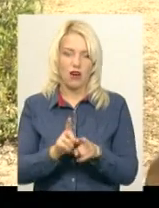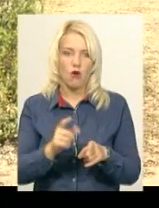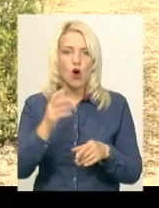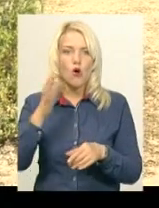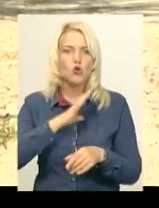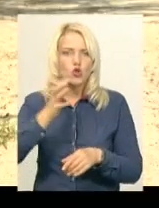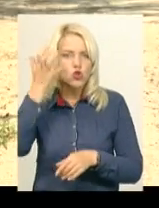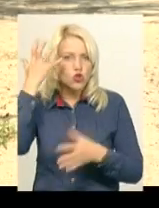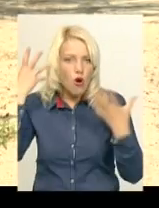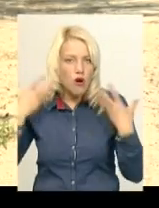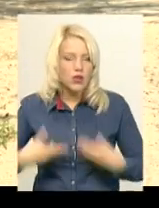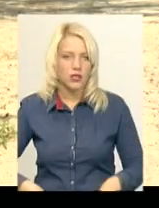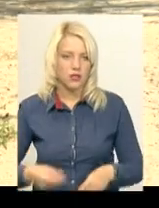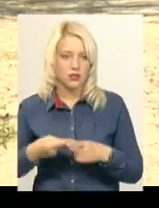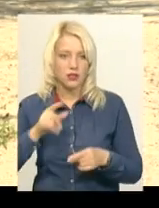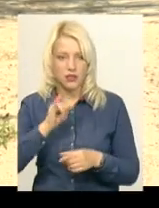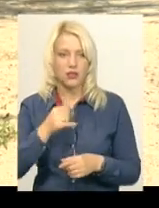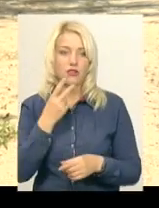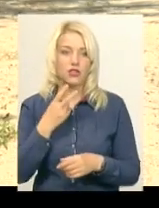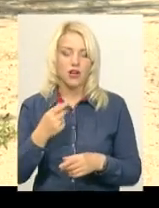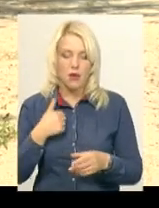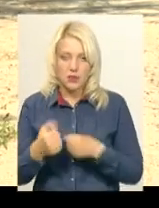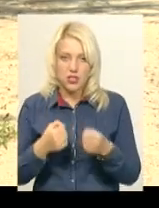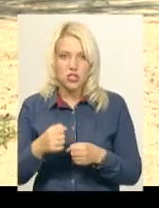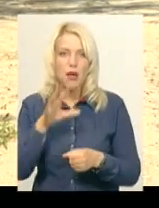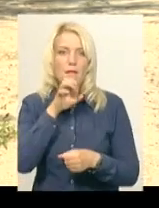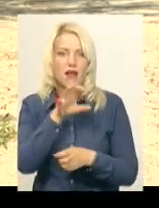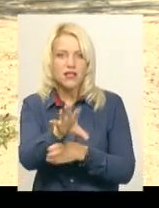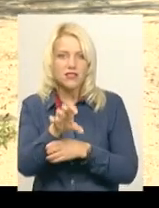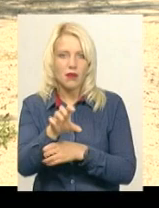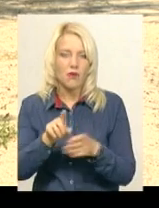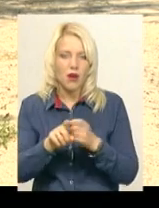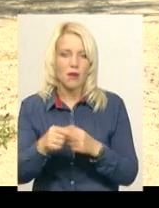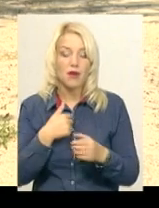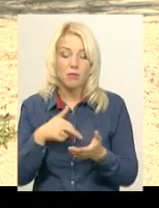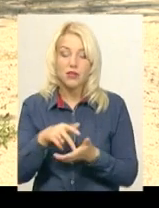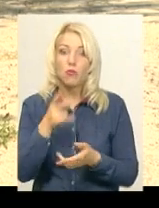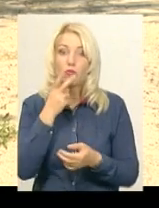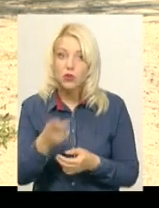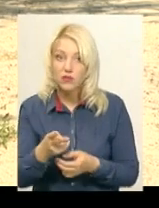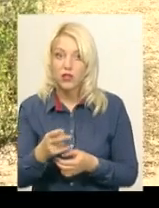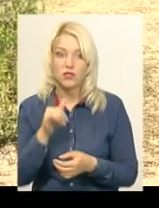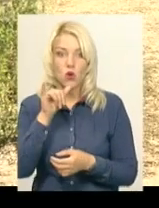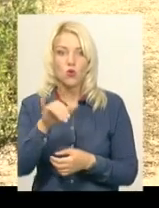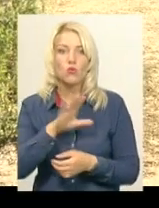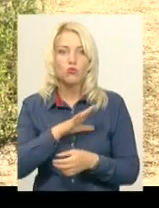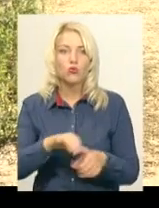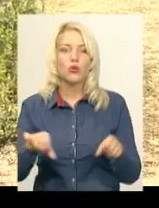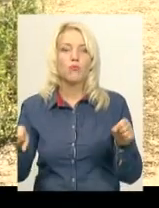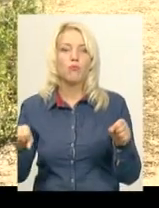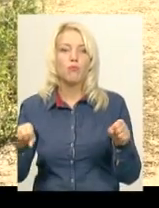був чорний. Ми підійшли до нього, почав бігти пес до нього, і ми підійшли до нього, подивилися, в нього крило